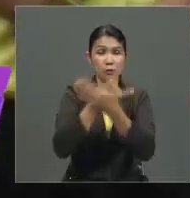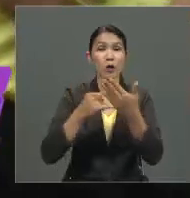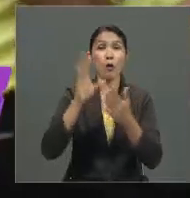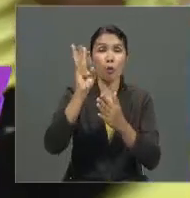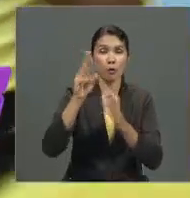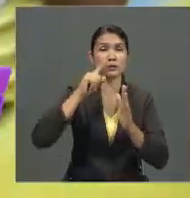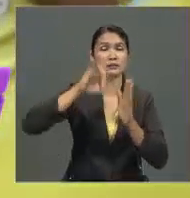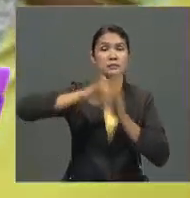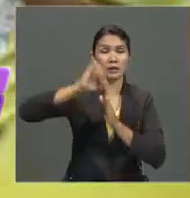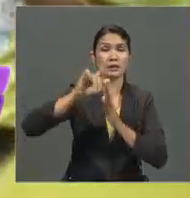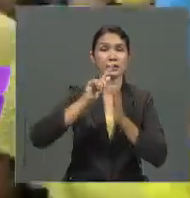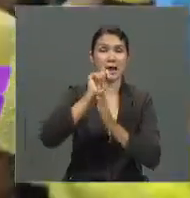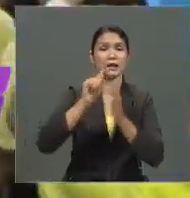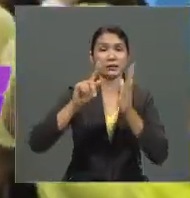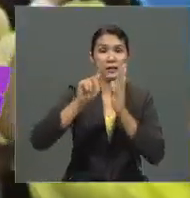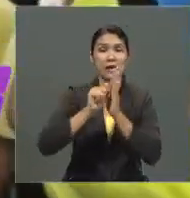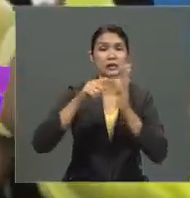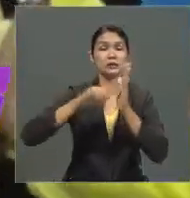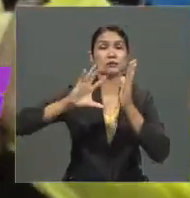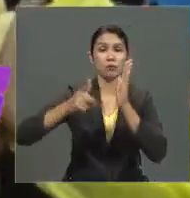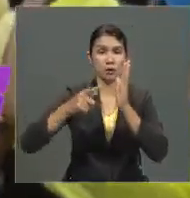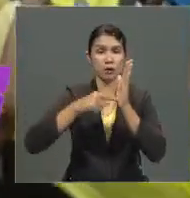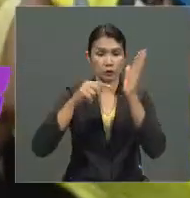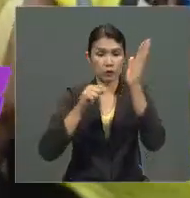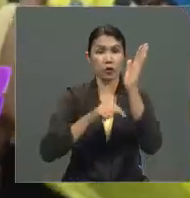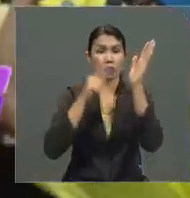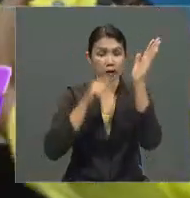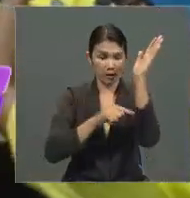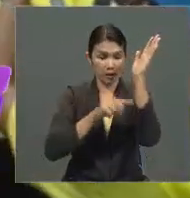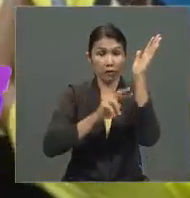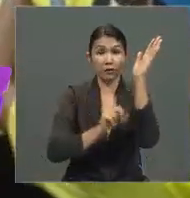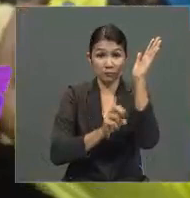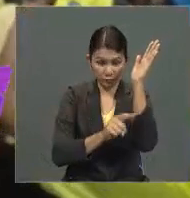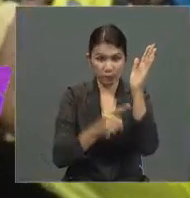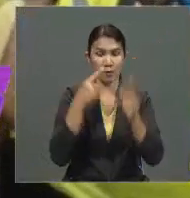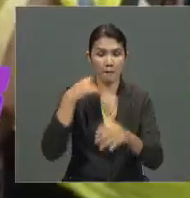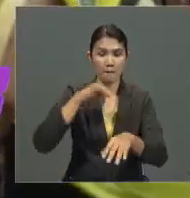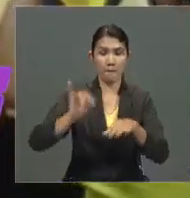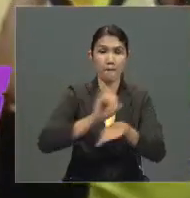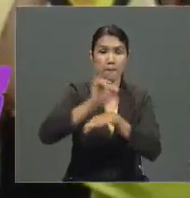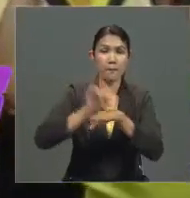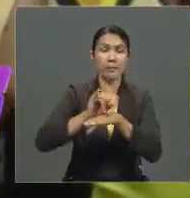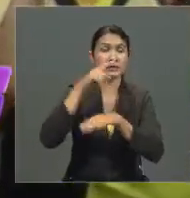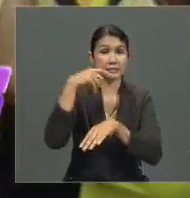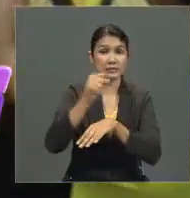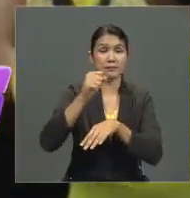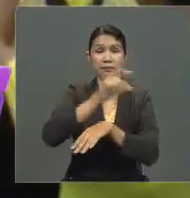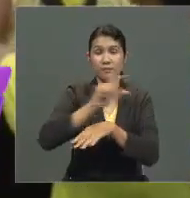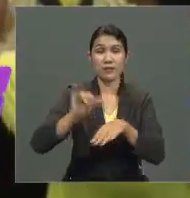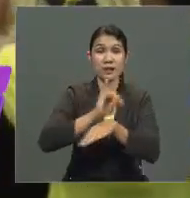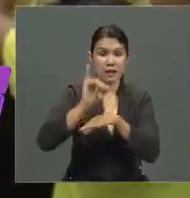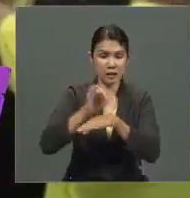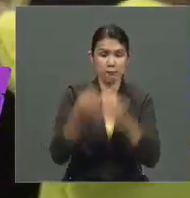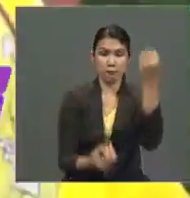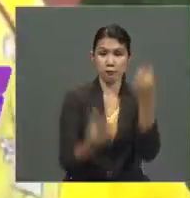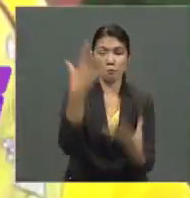ใหม่ตากน่านนครราชสีมาชัยภูมิและนครศรีธรรมราชปลูกป่าไม่ต่ำกว่า 1,010 ไร่และทำฝายเพิ่มความชุ่มชื้นของระ